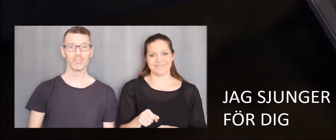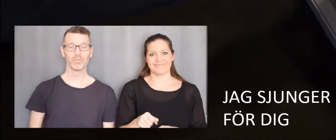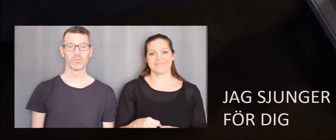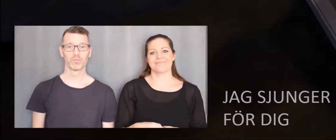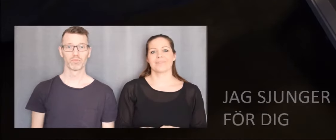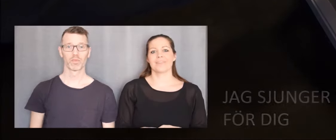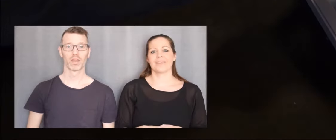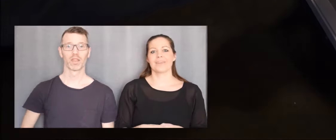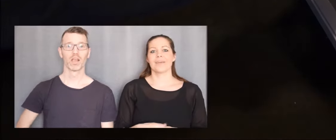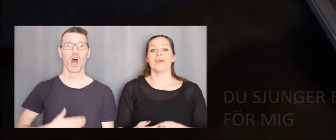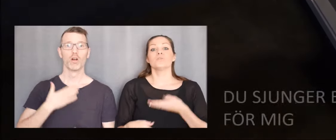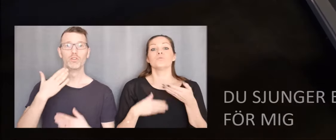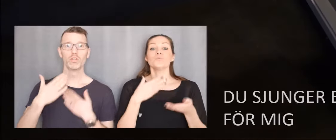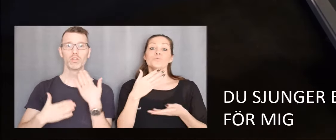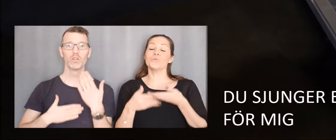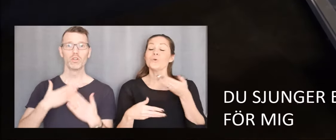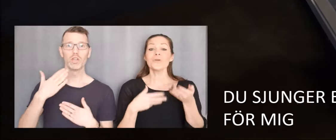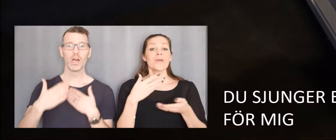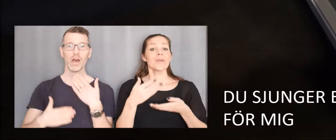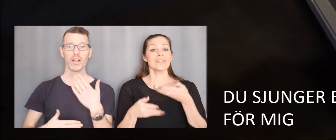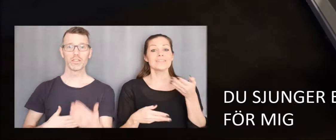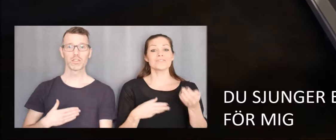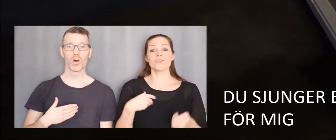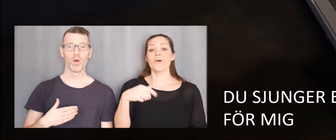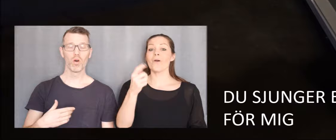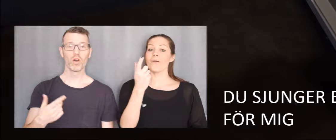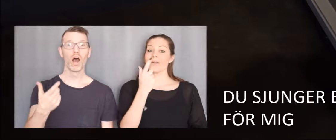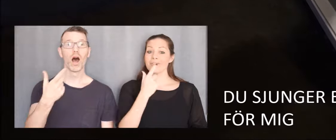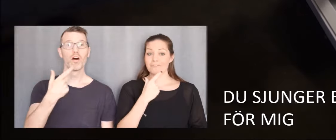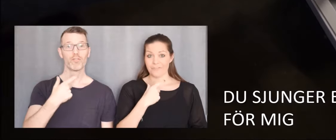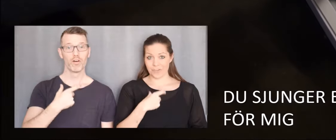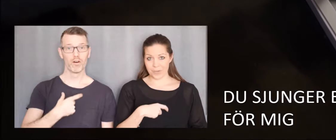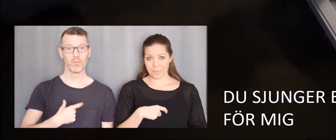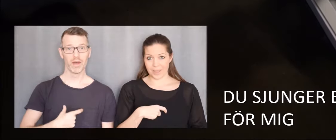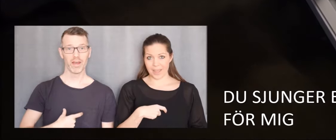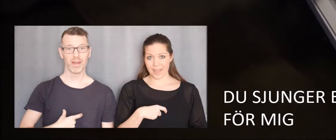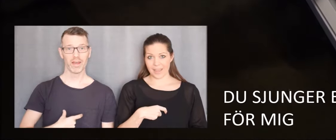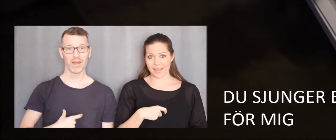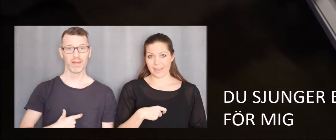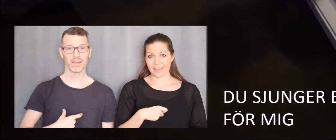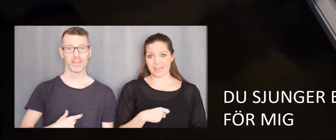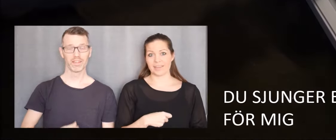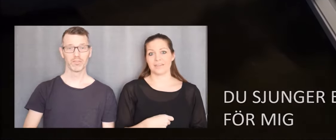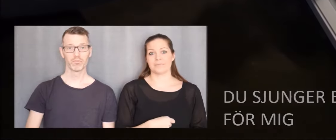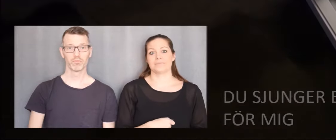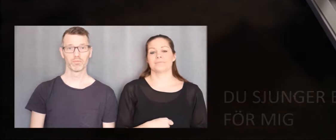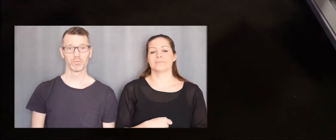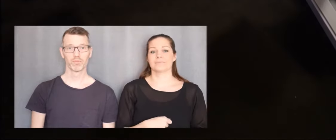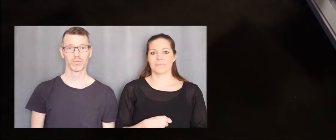dig. Du sjunger en sång för mig.